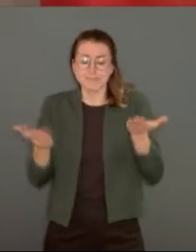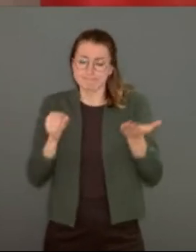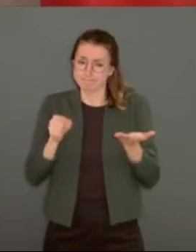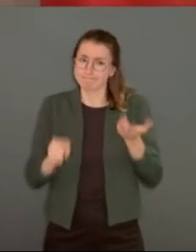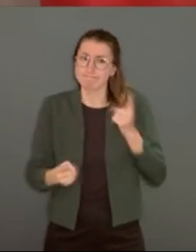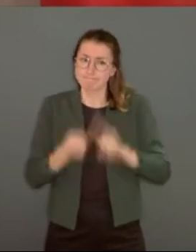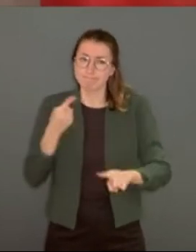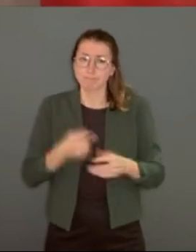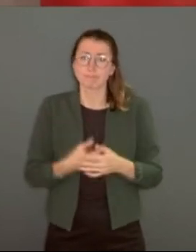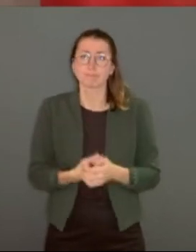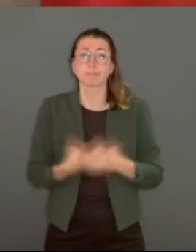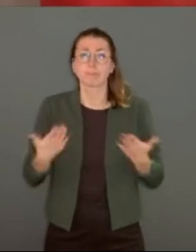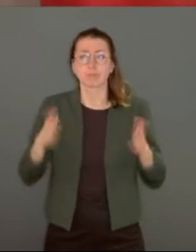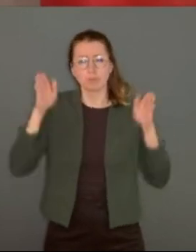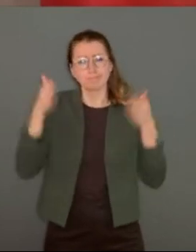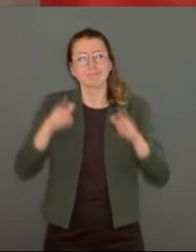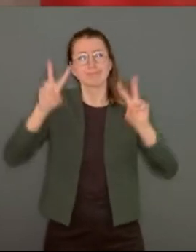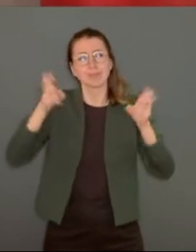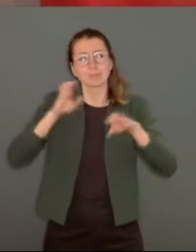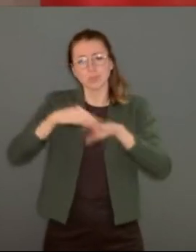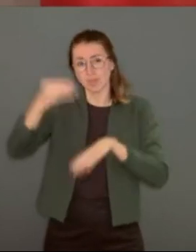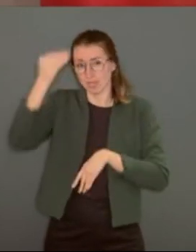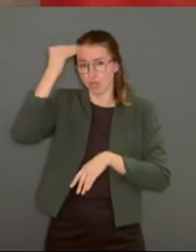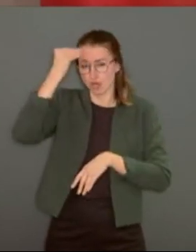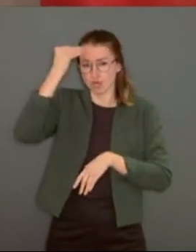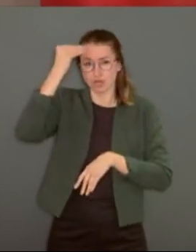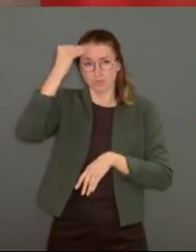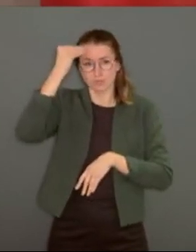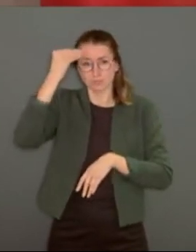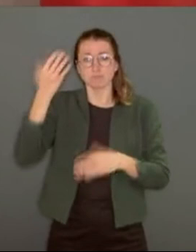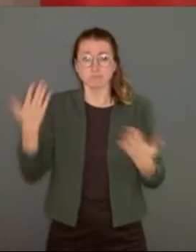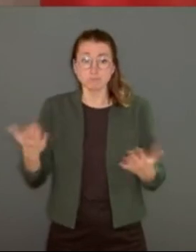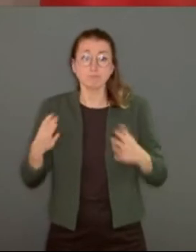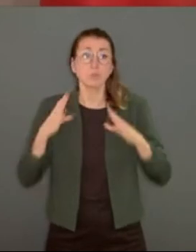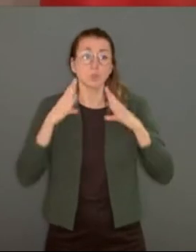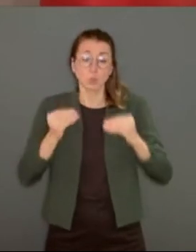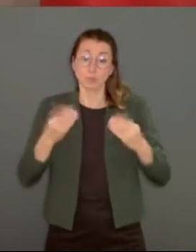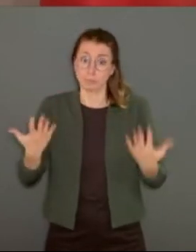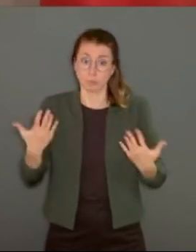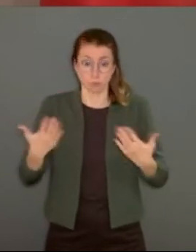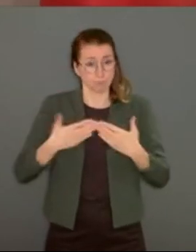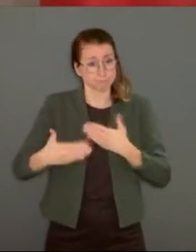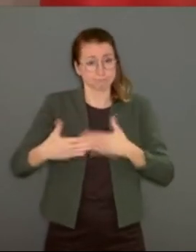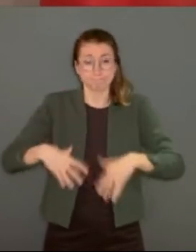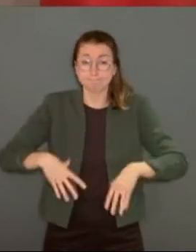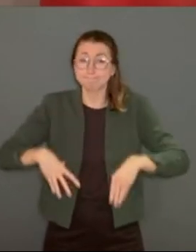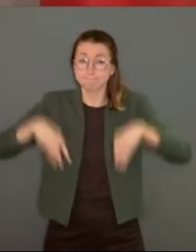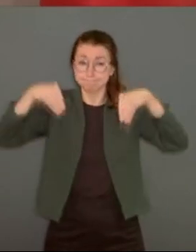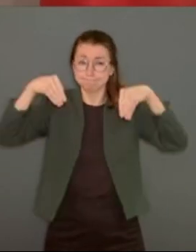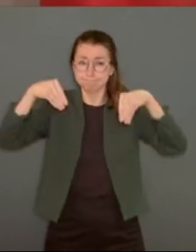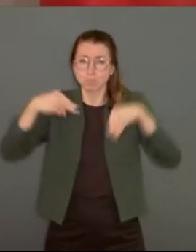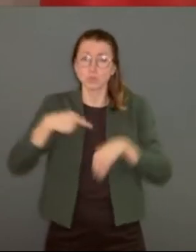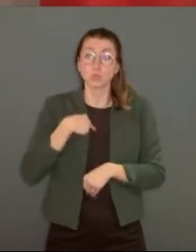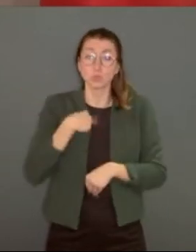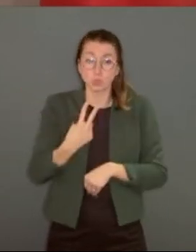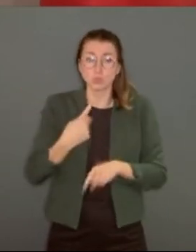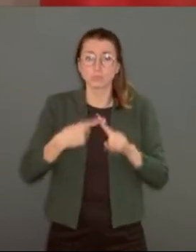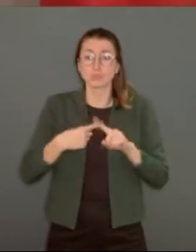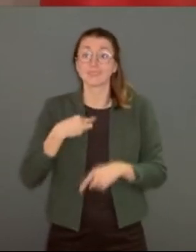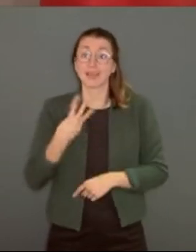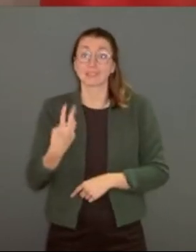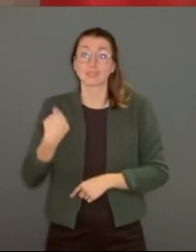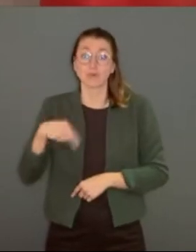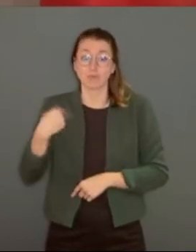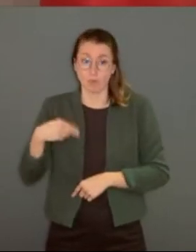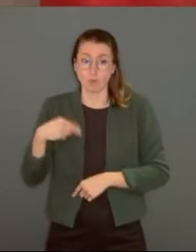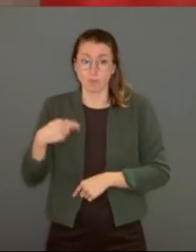l'école, donc les cours seront suspendus les 12 et 13 novembre. Ça veut dire